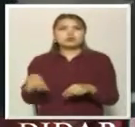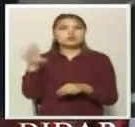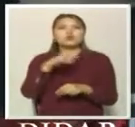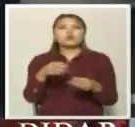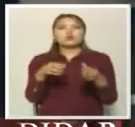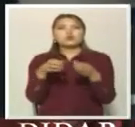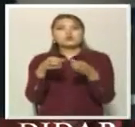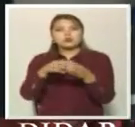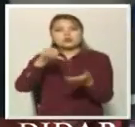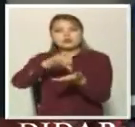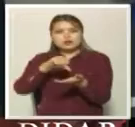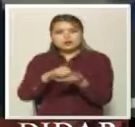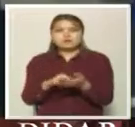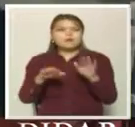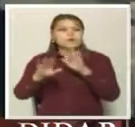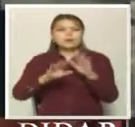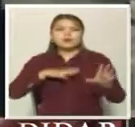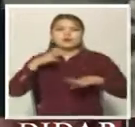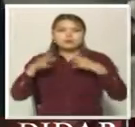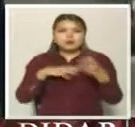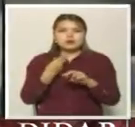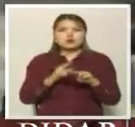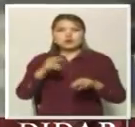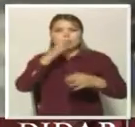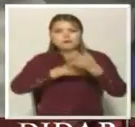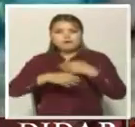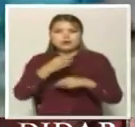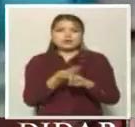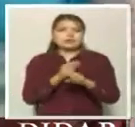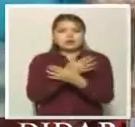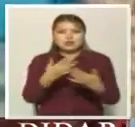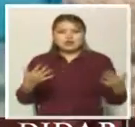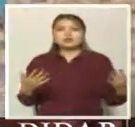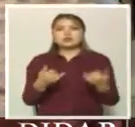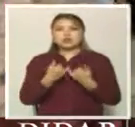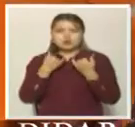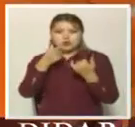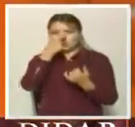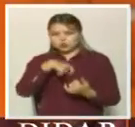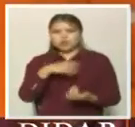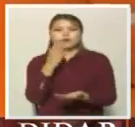қажетті материалдармен қамтамасыз етіліп, мүмкіндігі шектеулі жандар үшін де барлық жағдай жасалған.